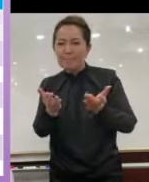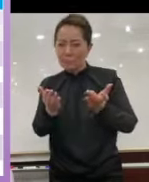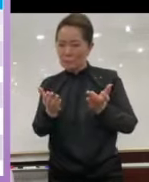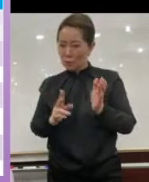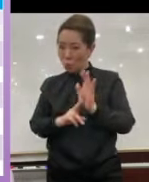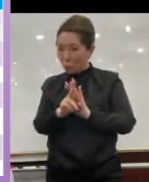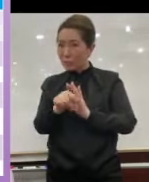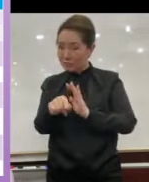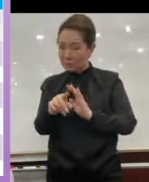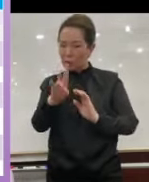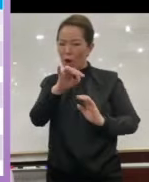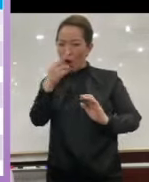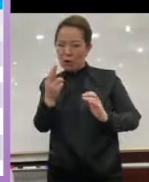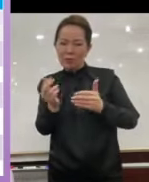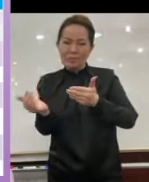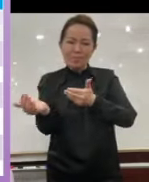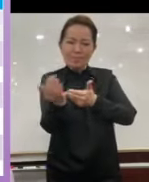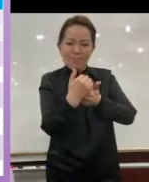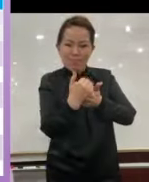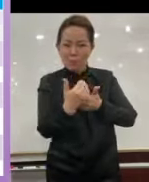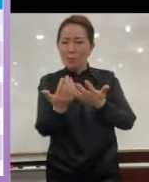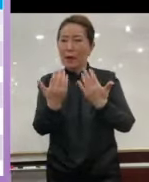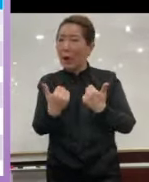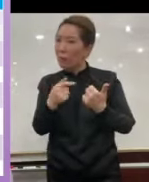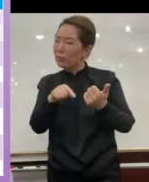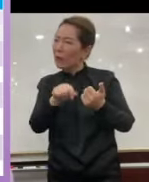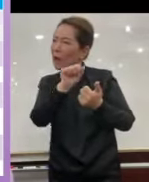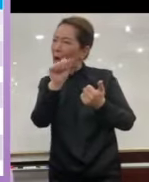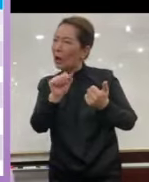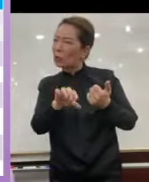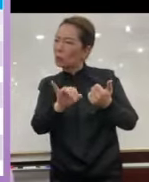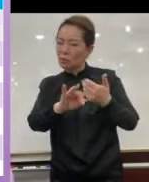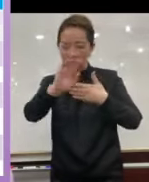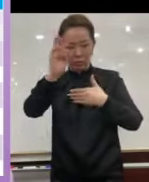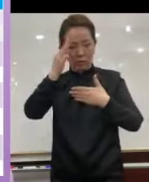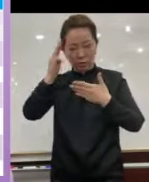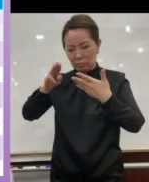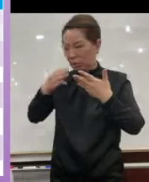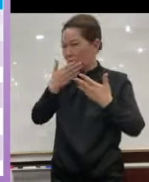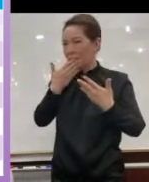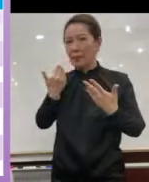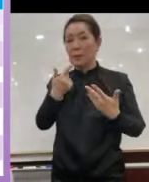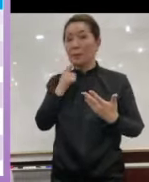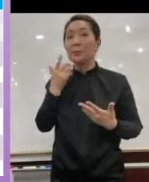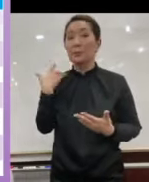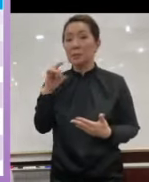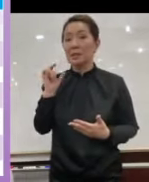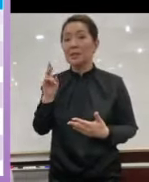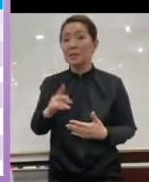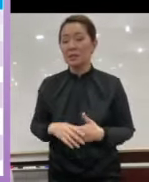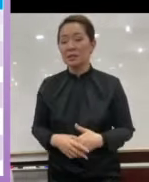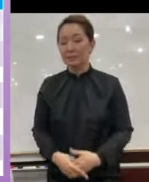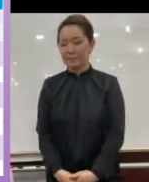их үйлсүрийг бүрдүүлэх гэдэг асуудал бас тодорхойгүй байсан.